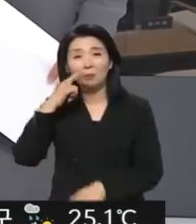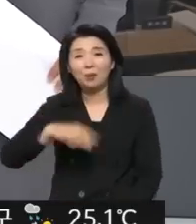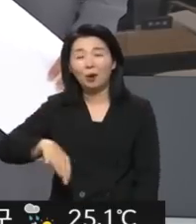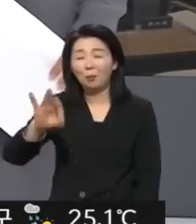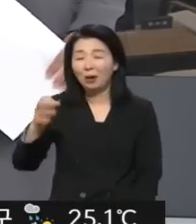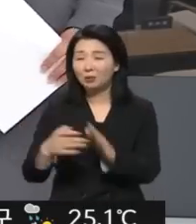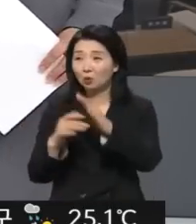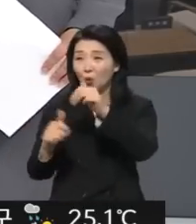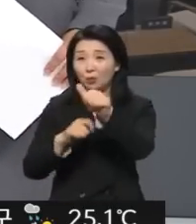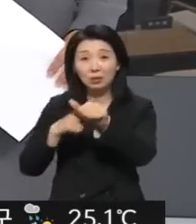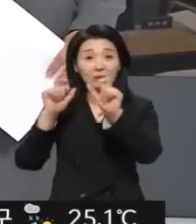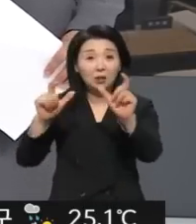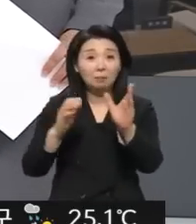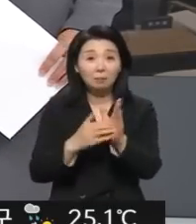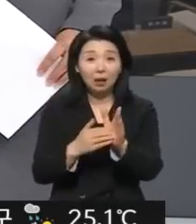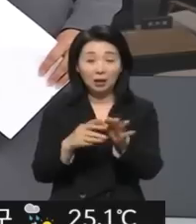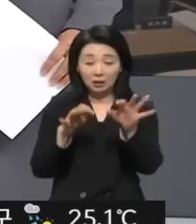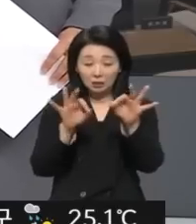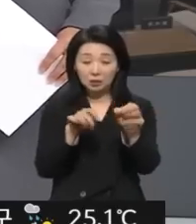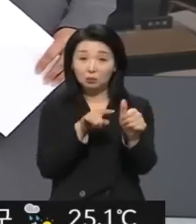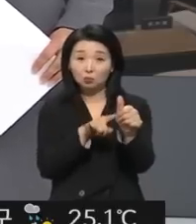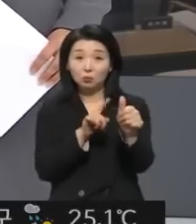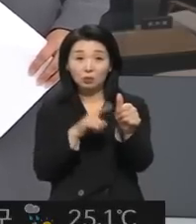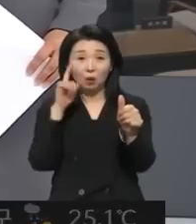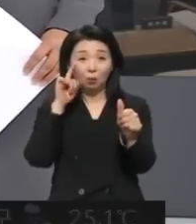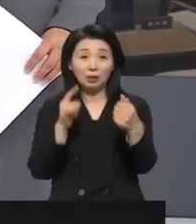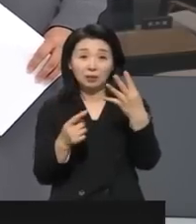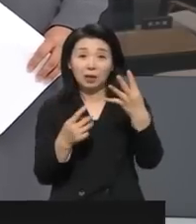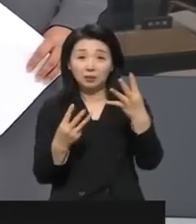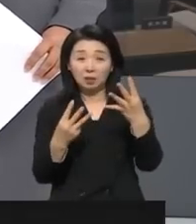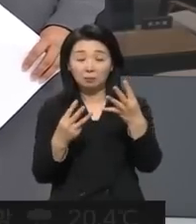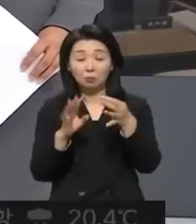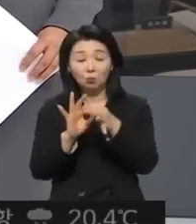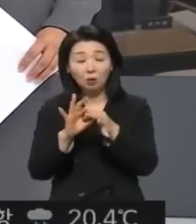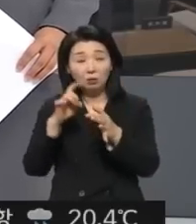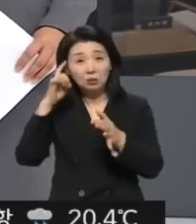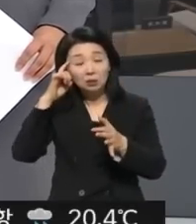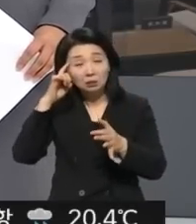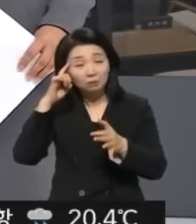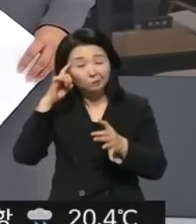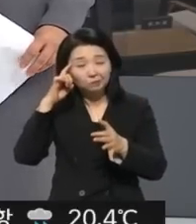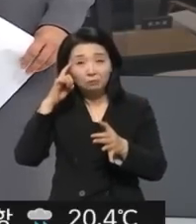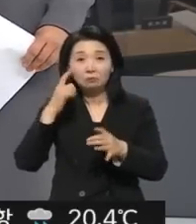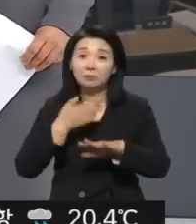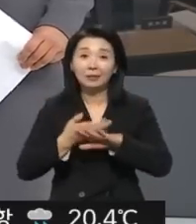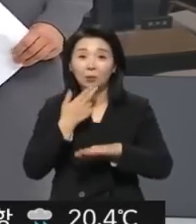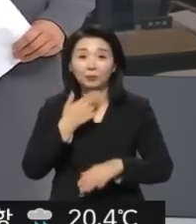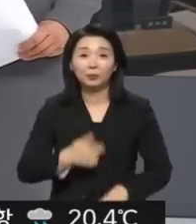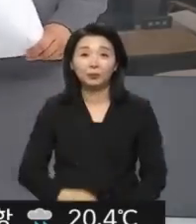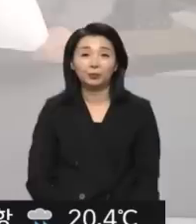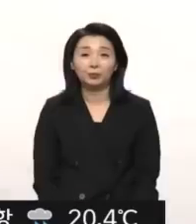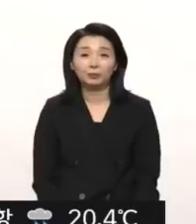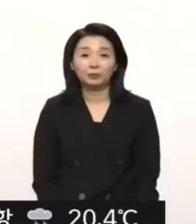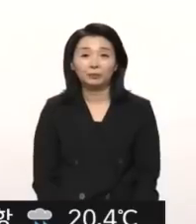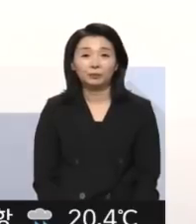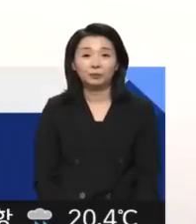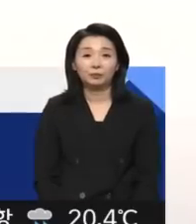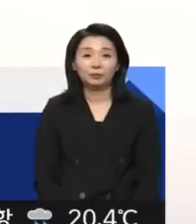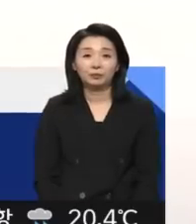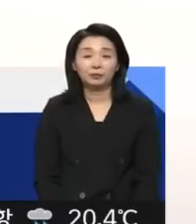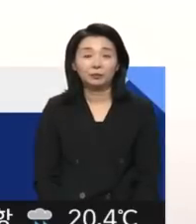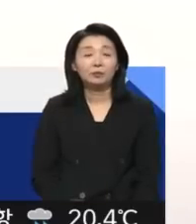징계했었죠. 그런데 정작 김 후보자의 4.3 관련 인식도 크게 다르지는 않은 듯합니다. 친일